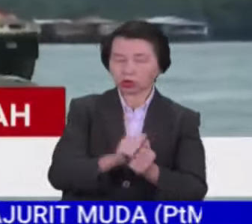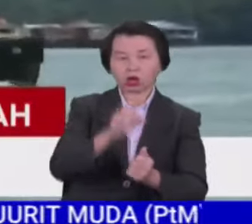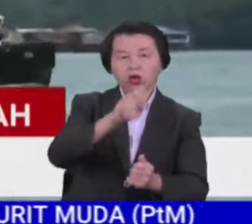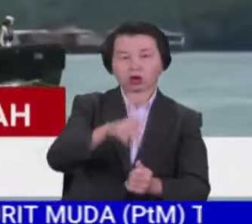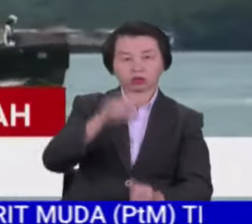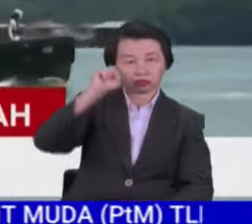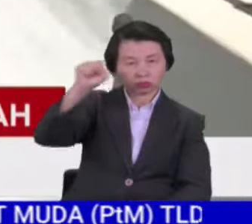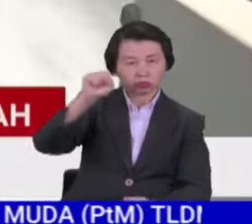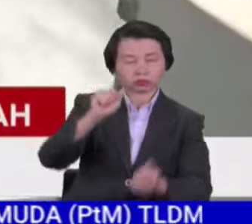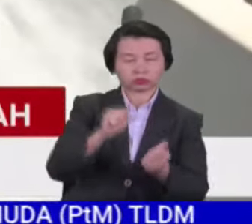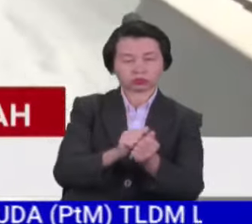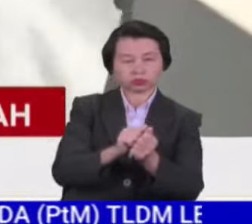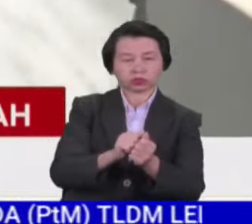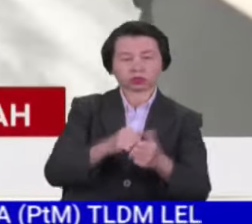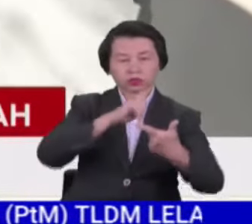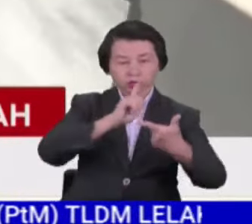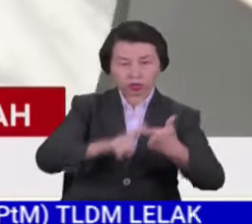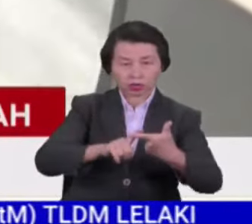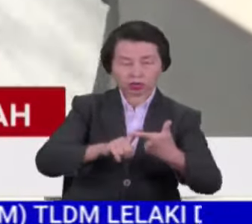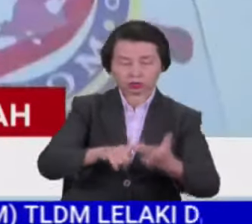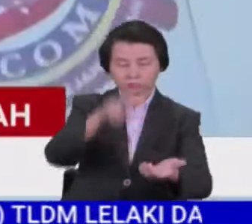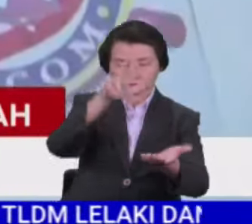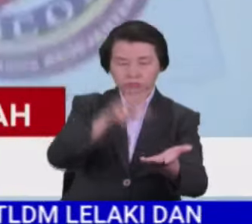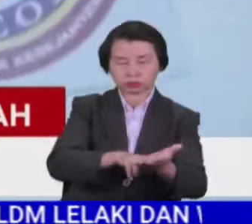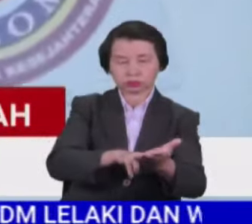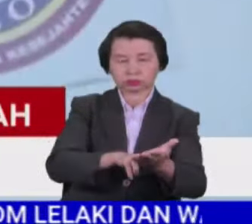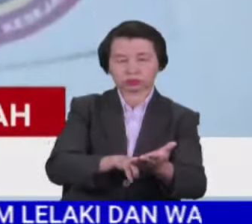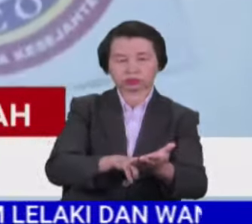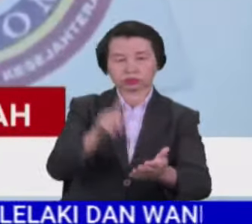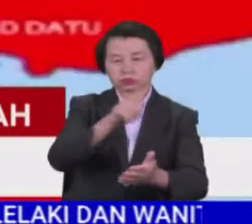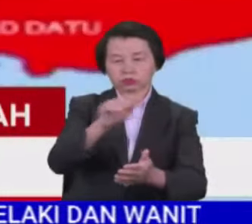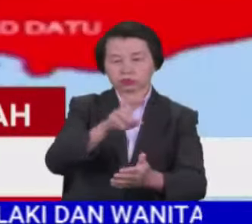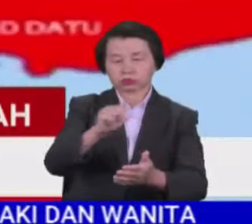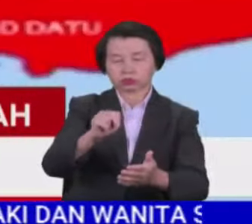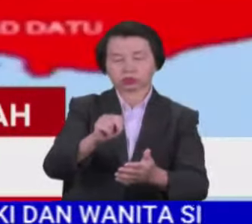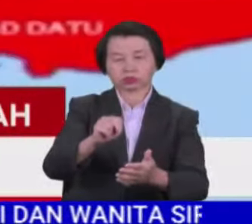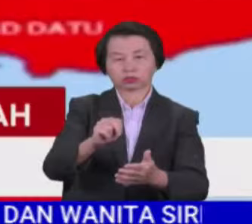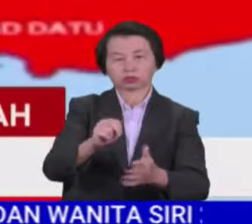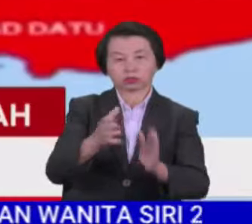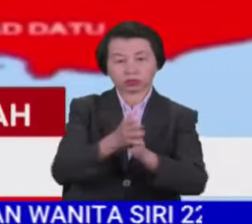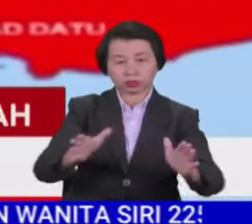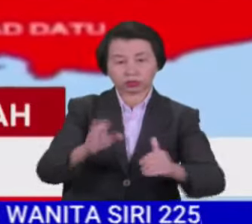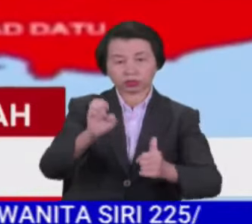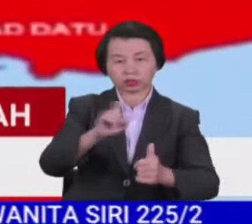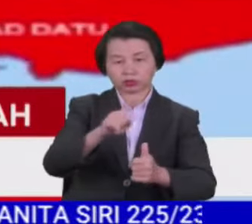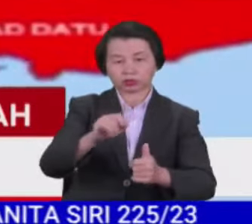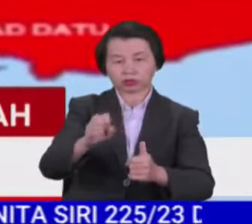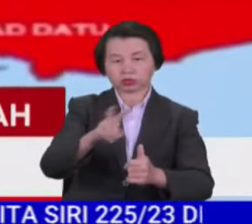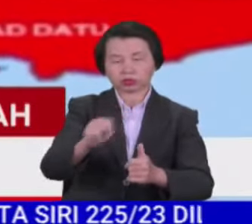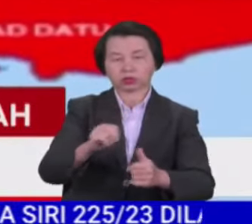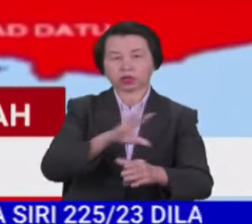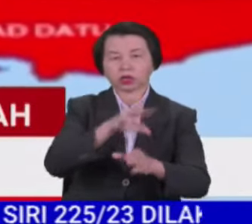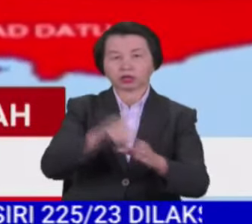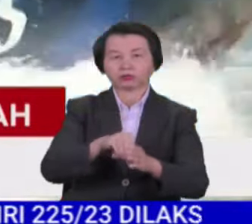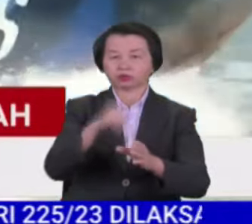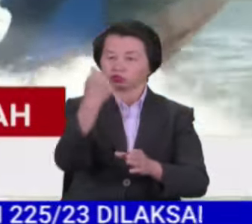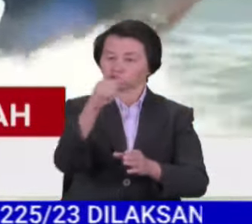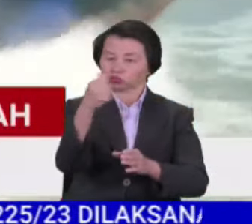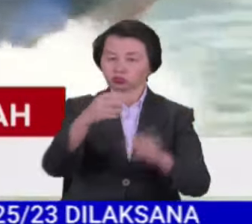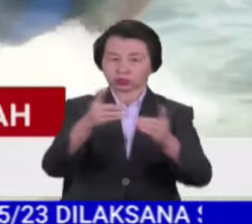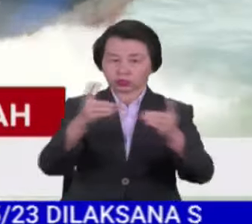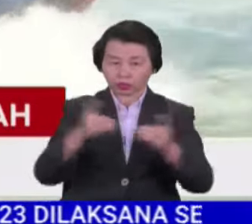operasi Sangga diikuti keistimewaan Zon selamat Timur Sabah ezon meliputi 10 daerah